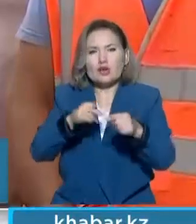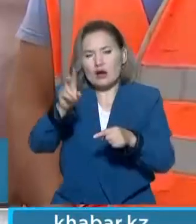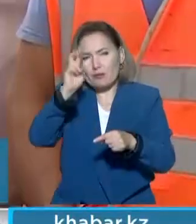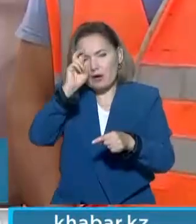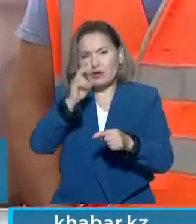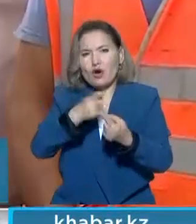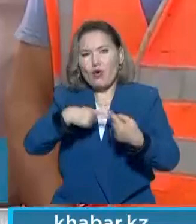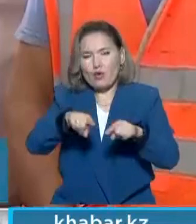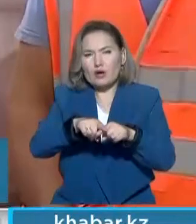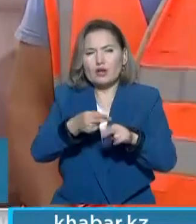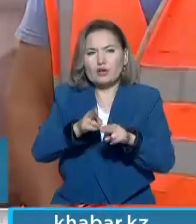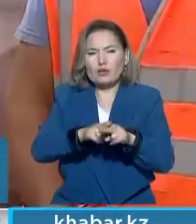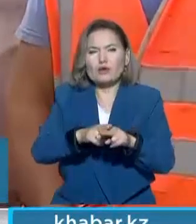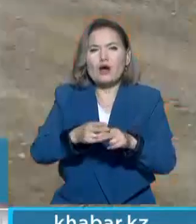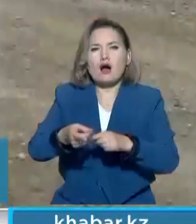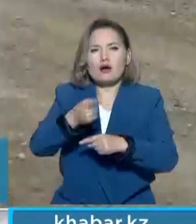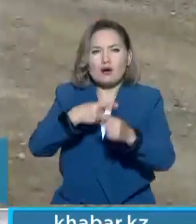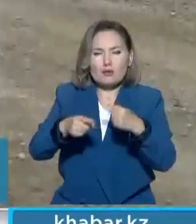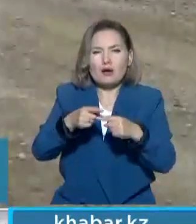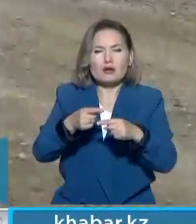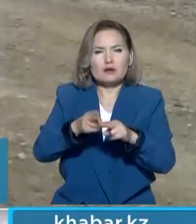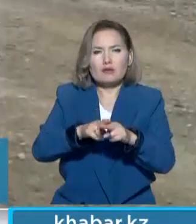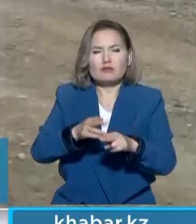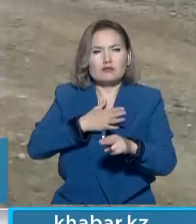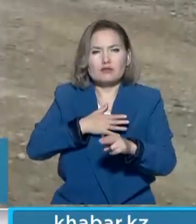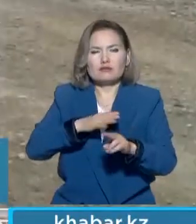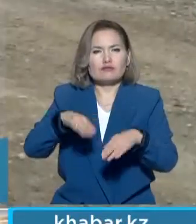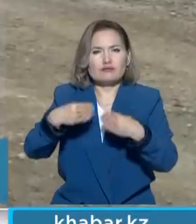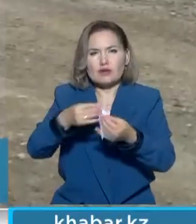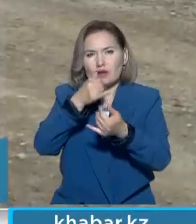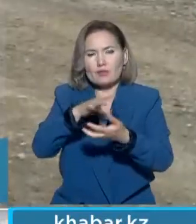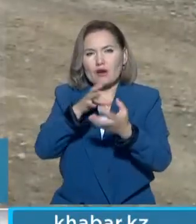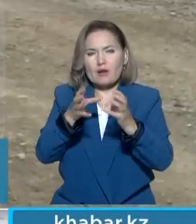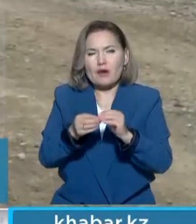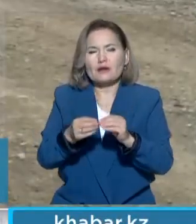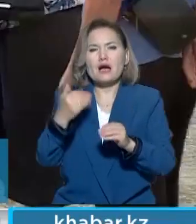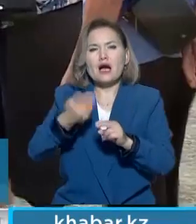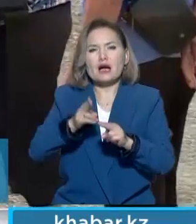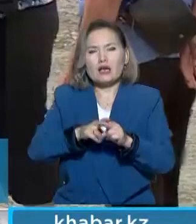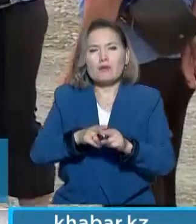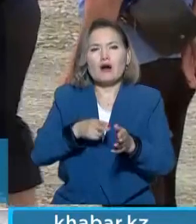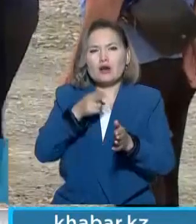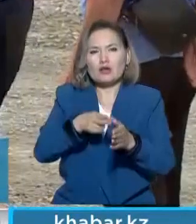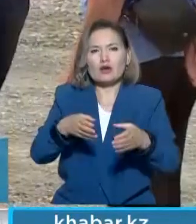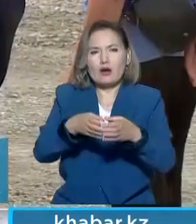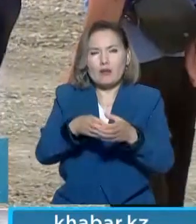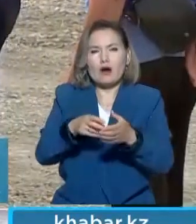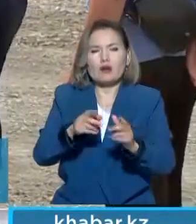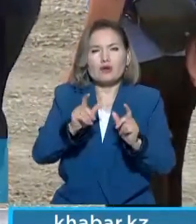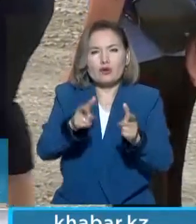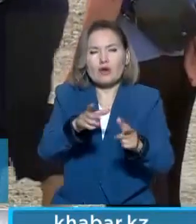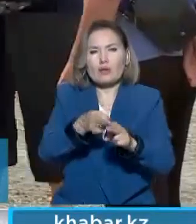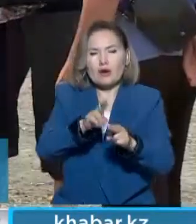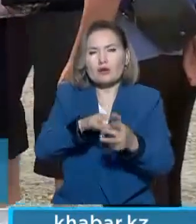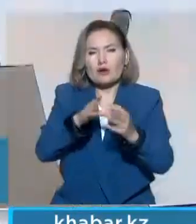государственный орган өткен үйдер артқа қайту керек? Мәселенің мән-жайын түсіндіріп беру үшін Қазақстан темір жолы компаниясына ресми хат жолдадық. Бірақ